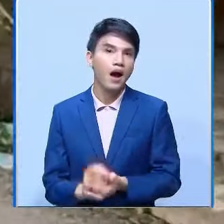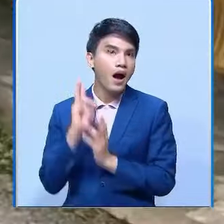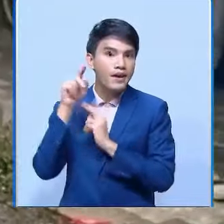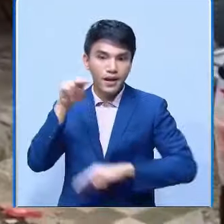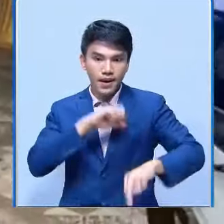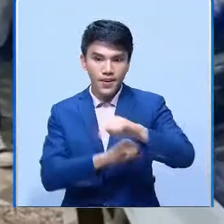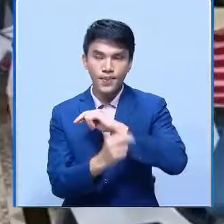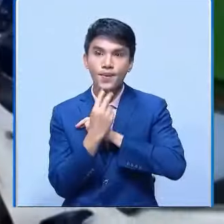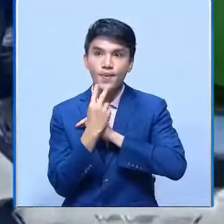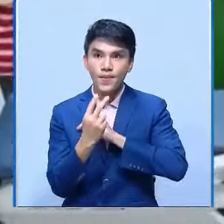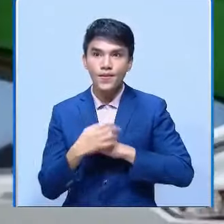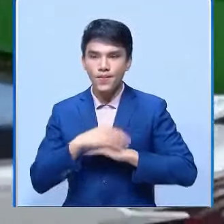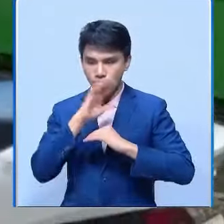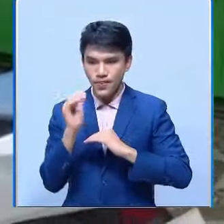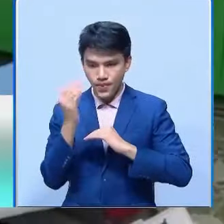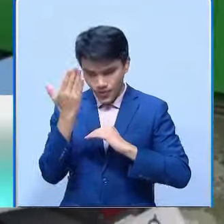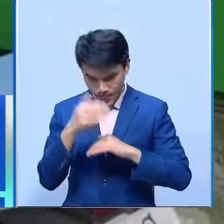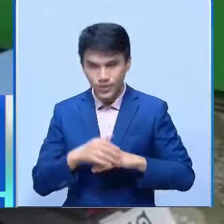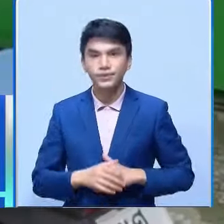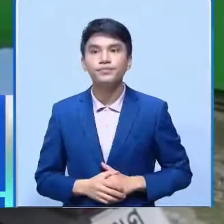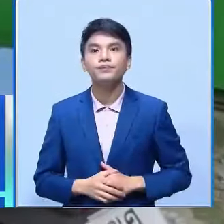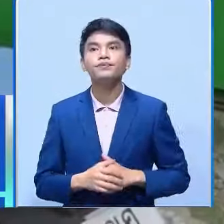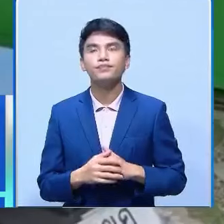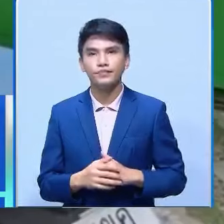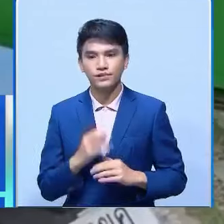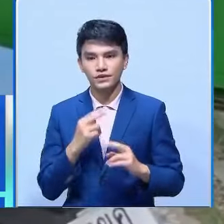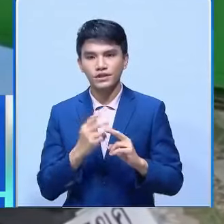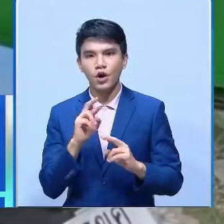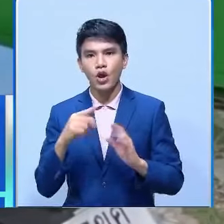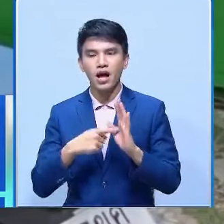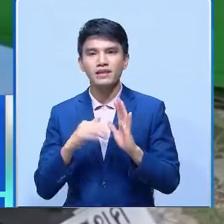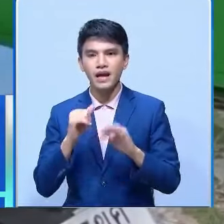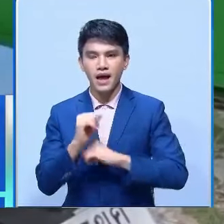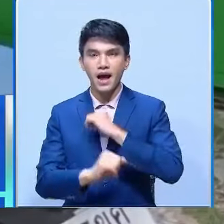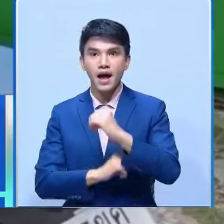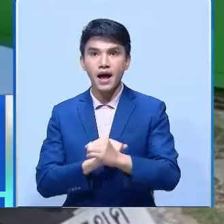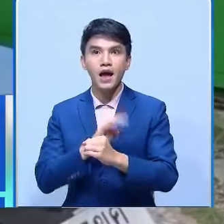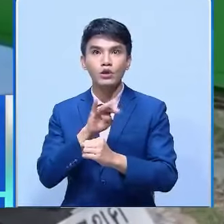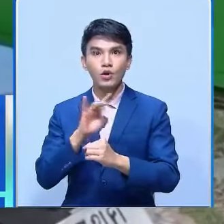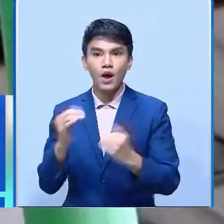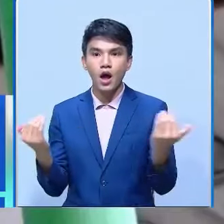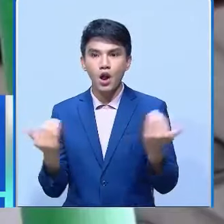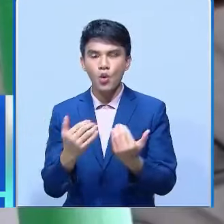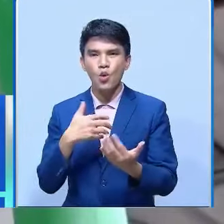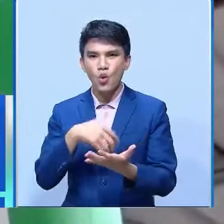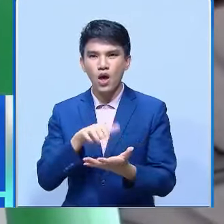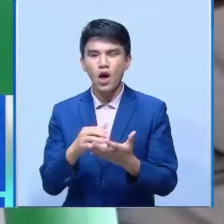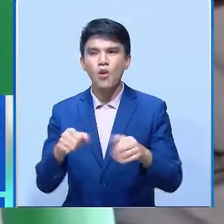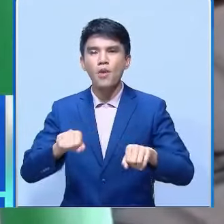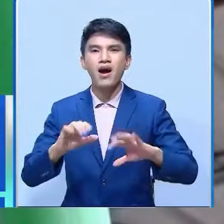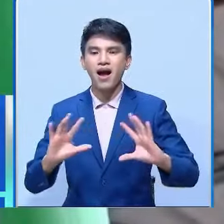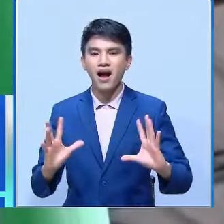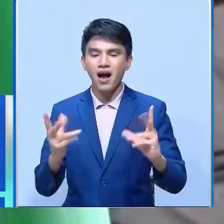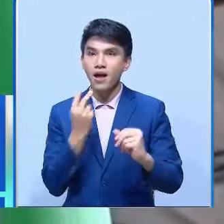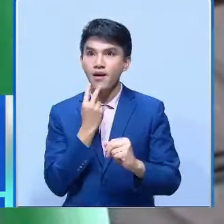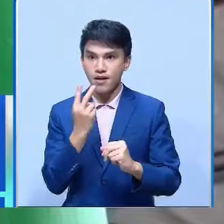านหลังเกิดเหตุเอาตัวสกูตเตอร์ขาไถก่อนนะนางสาวอรไทยอายุ48ปีเจ้าของบ้านบอกลูกชายมาบอกว่ารถหายก็ไปไล่กล้องว